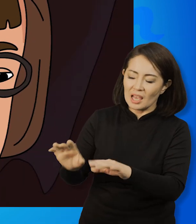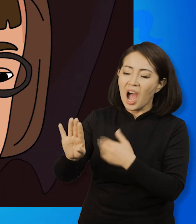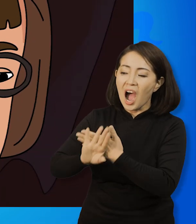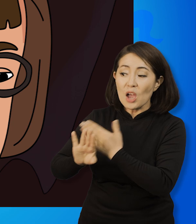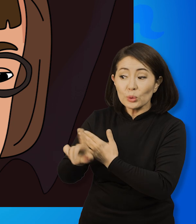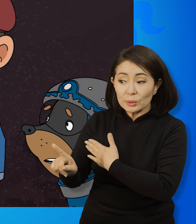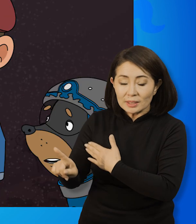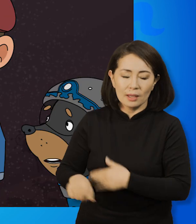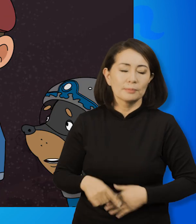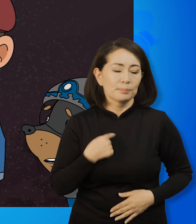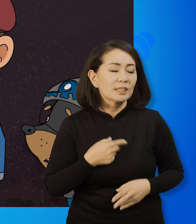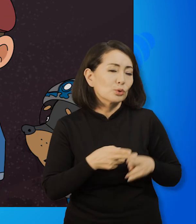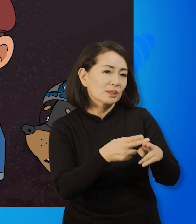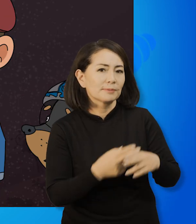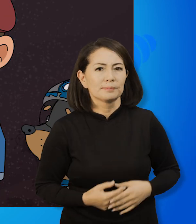байгаарай.